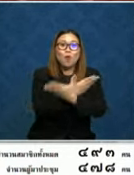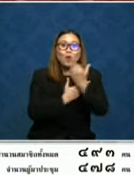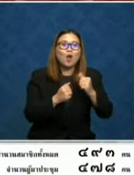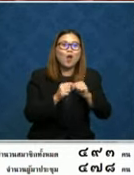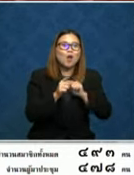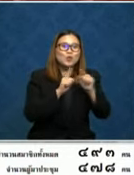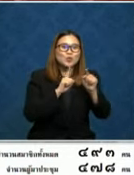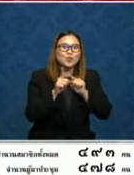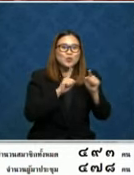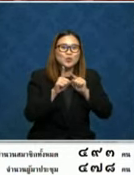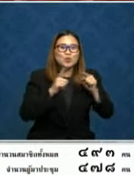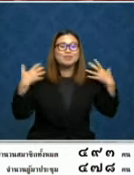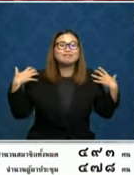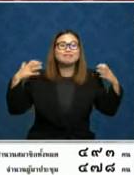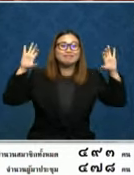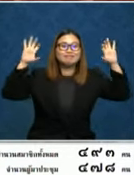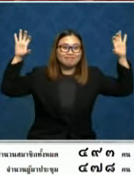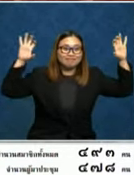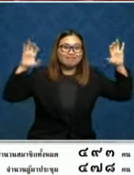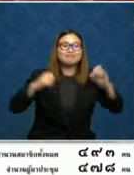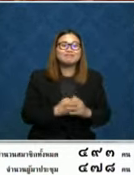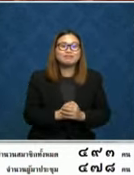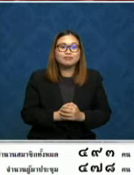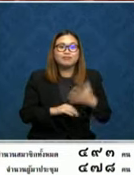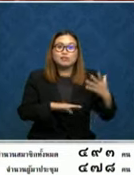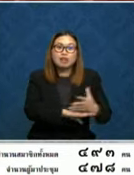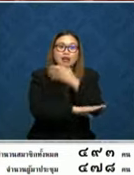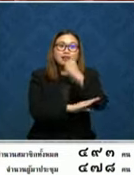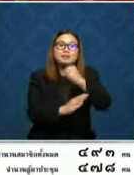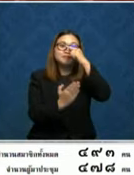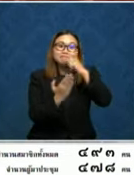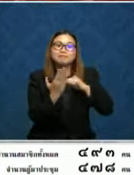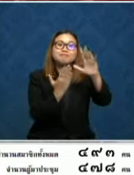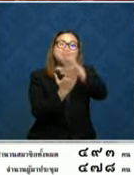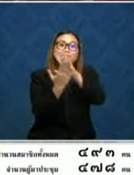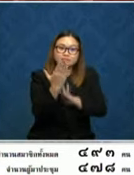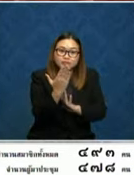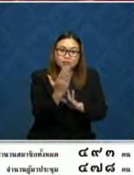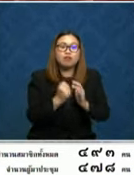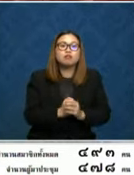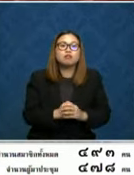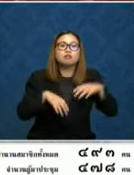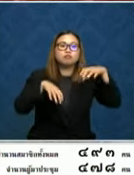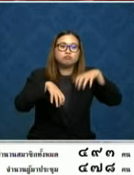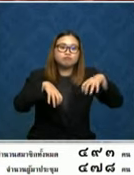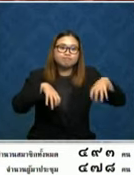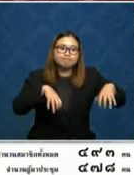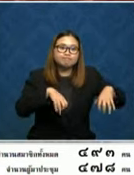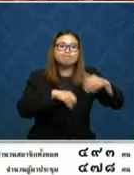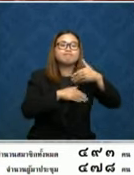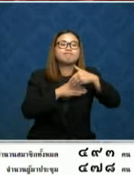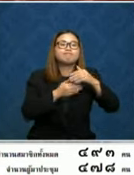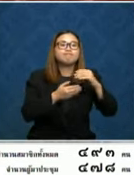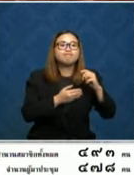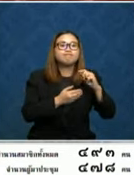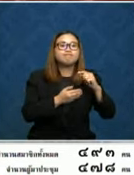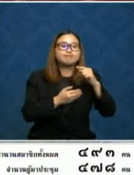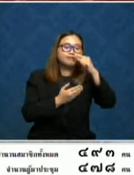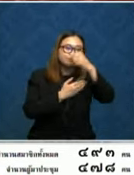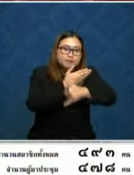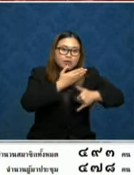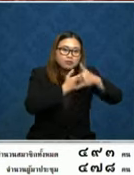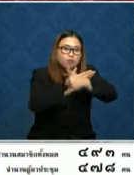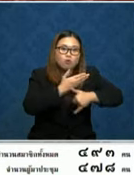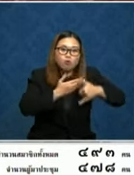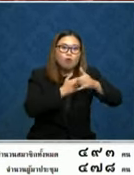ทั้งกับรัฐบาลค่ะนักการเมืองต่างประเทศนะคะในประเทศที่พัฒนาแล้วและรวมไปถึงองค์กรระหว่างประเทศหลายๆองค์กรค่ะพวกเขาต่างก็พร้อม